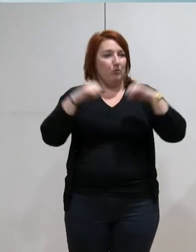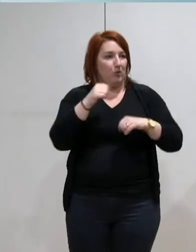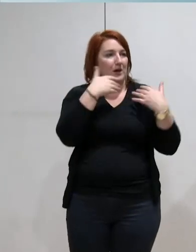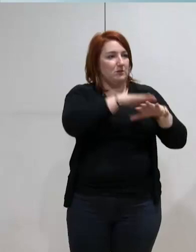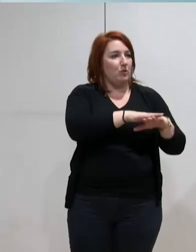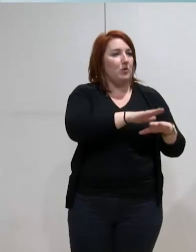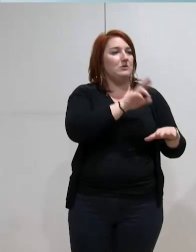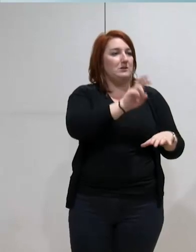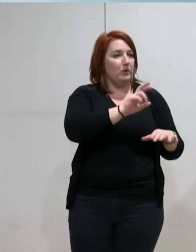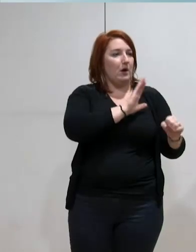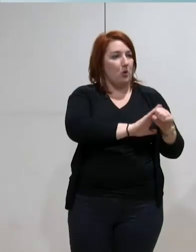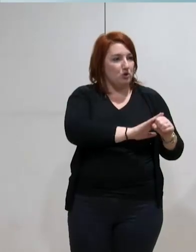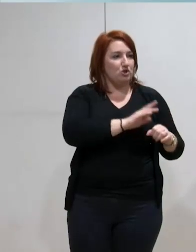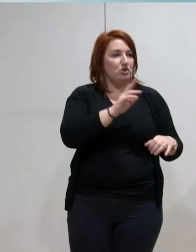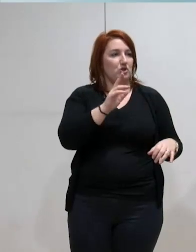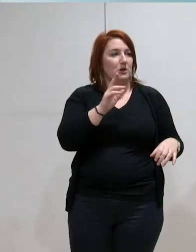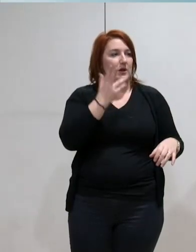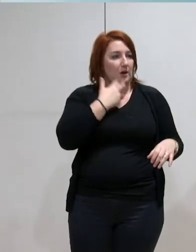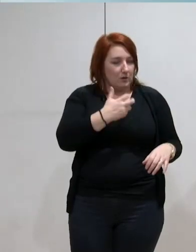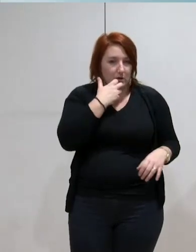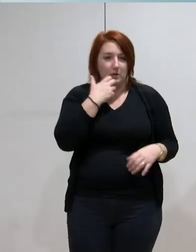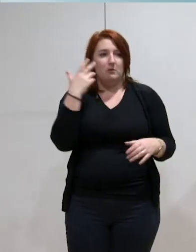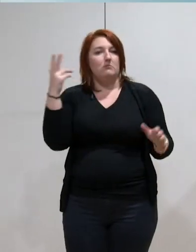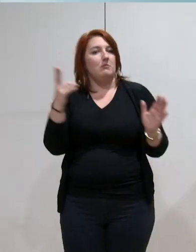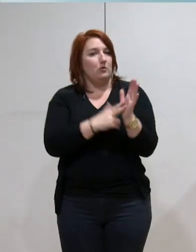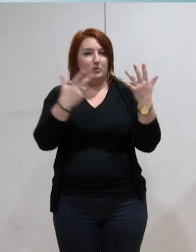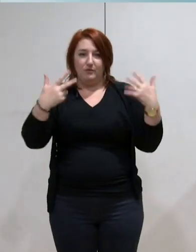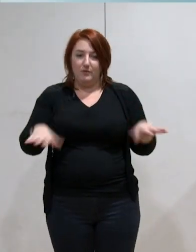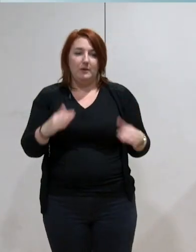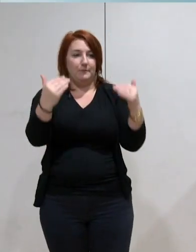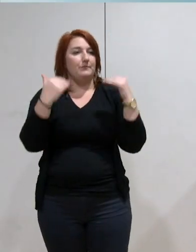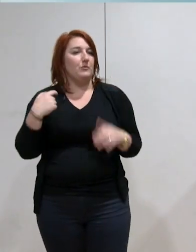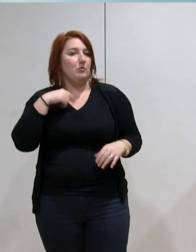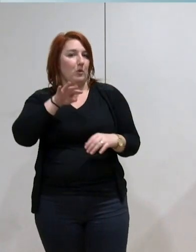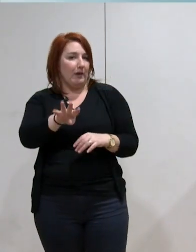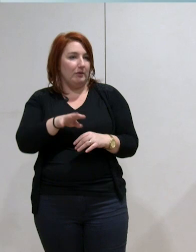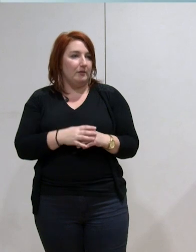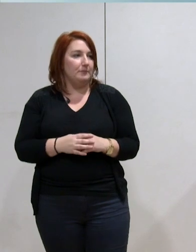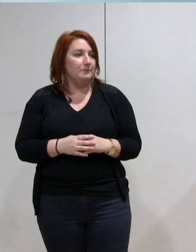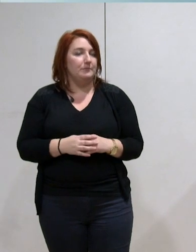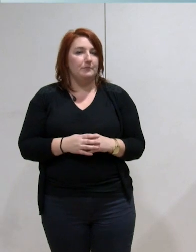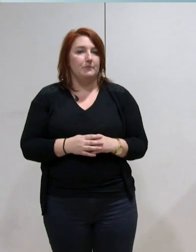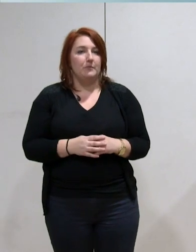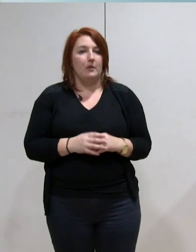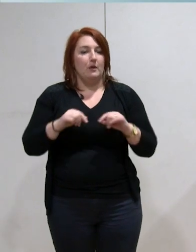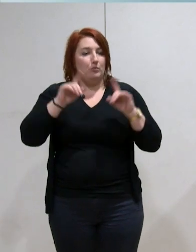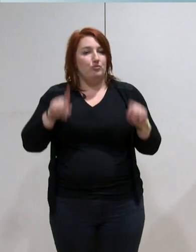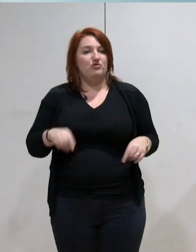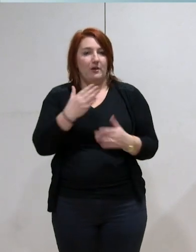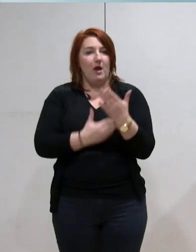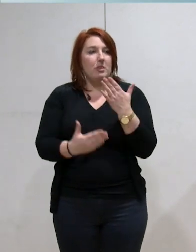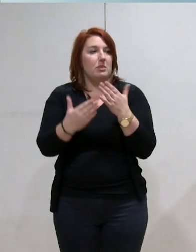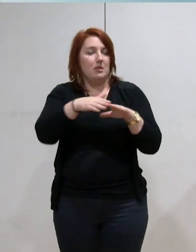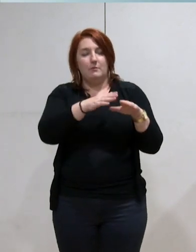citoyen de la gauche et écologistes délibération adopté la 4 c'est les budgets